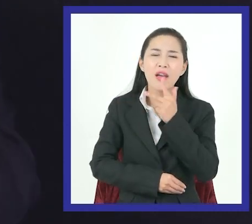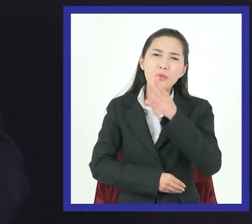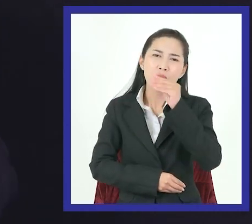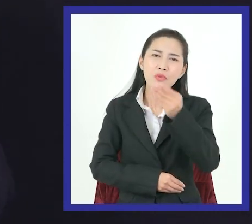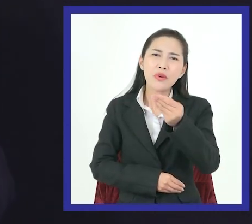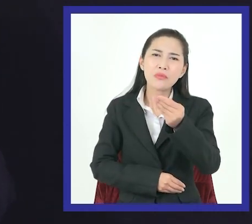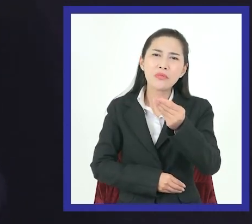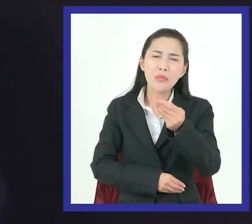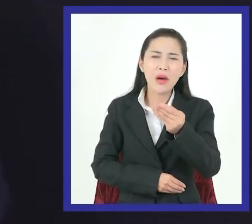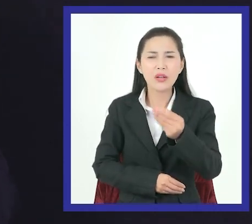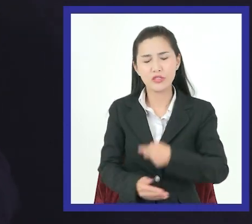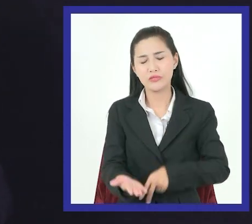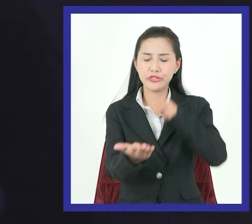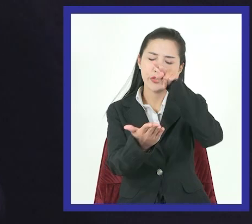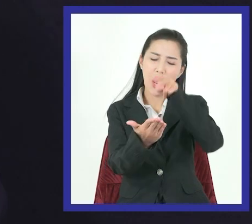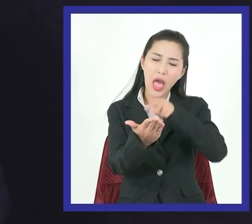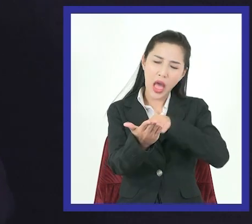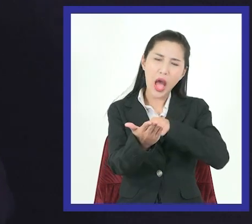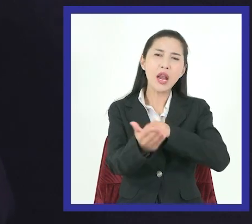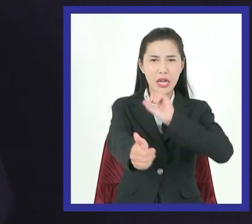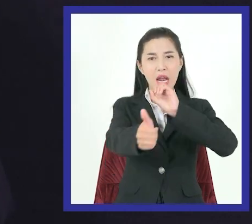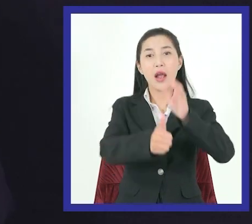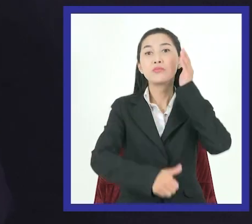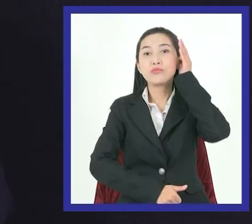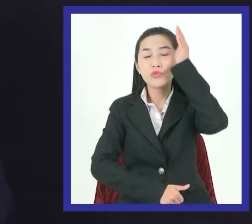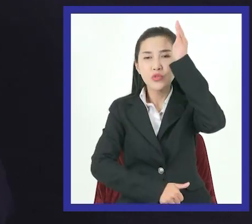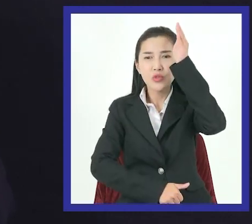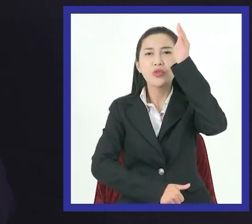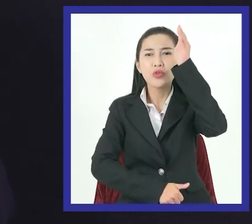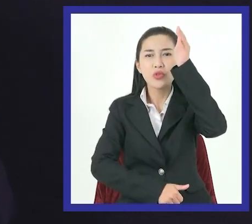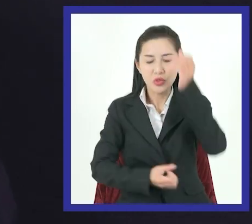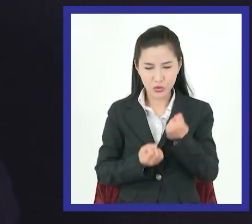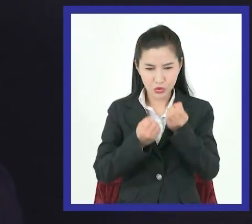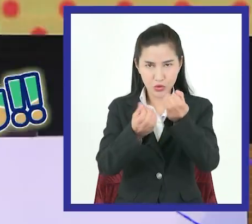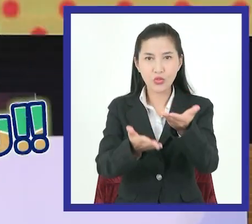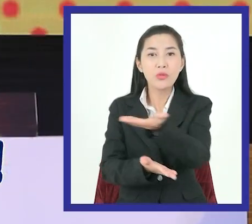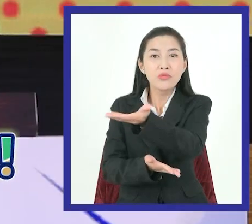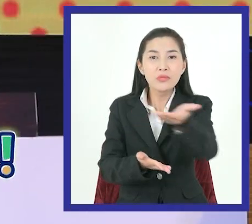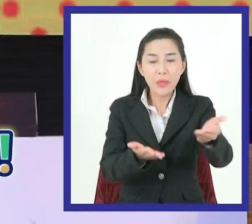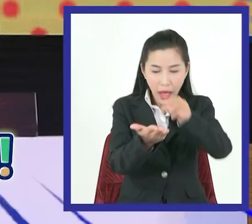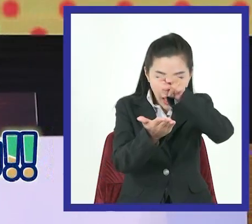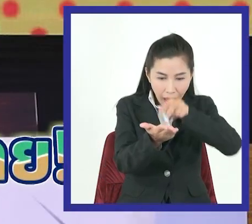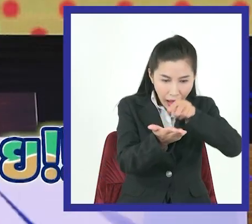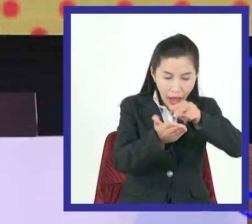มายืนอ่านตลอดผมแนะนำว่าครั้งต่อไปส่งให้พวกเราอ่านเลยก็ได้